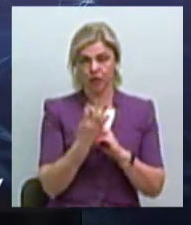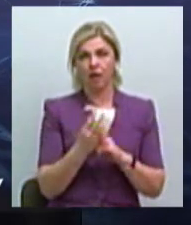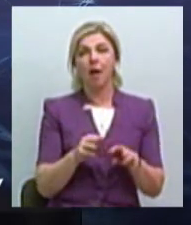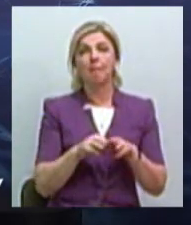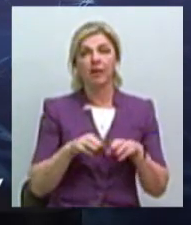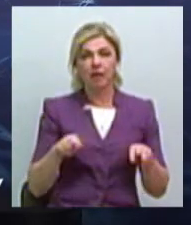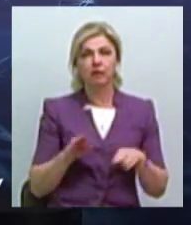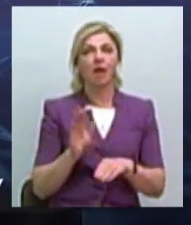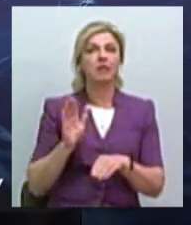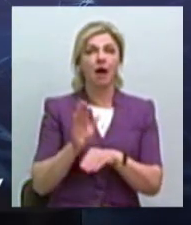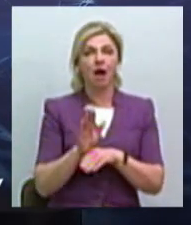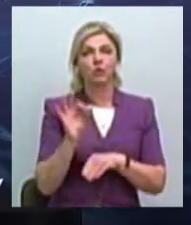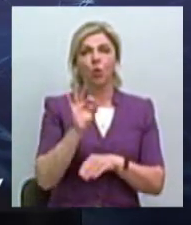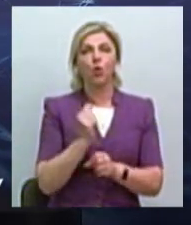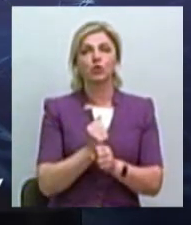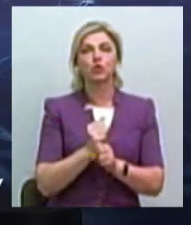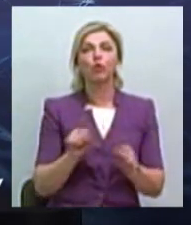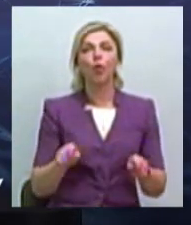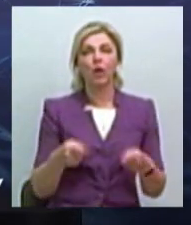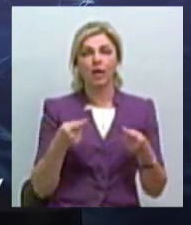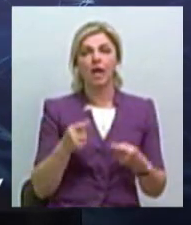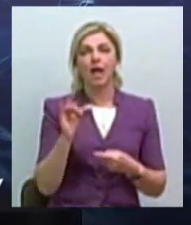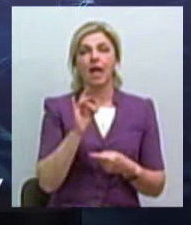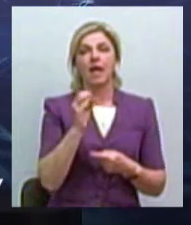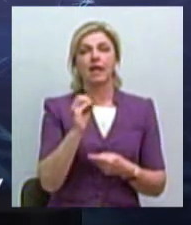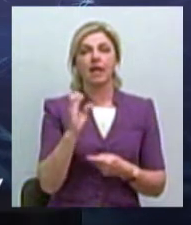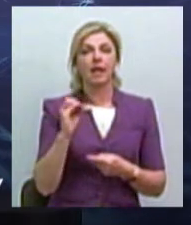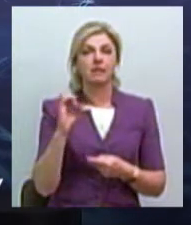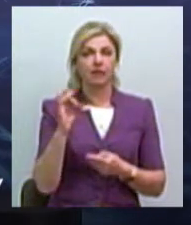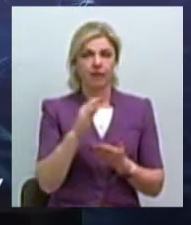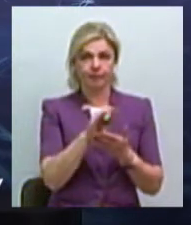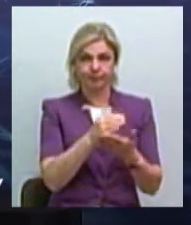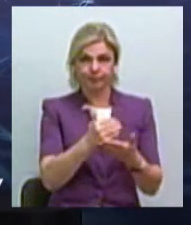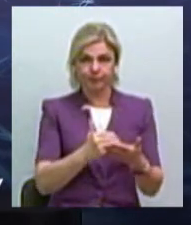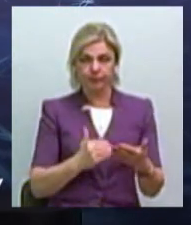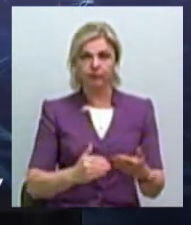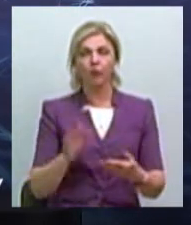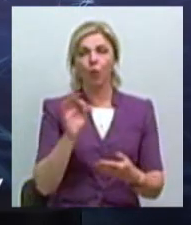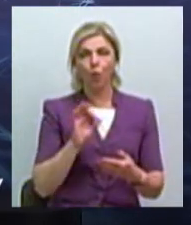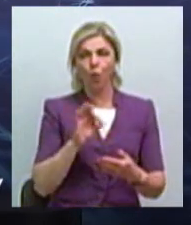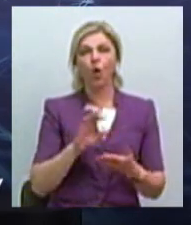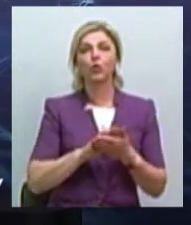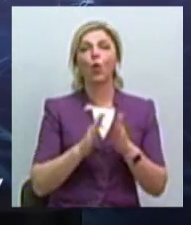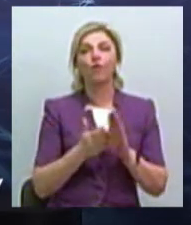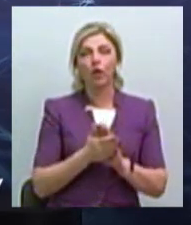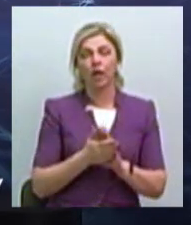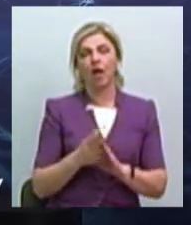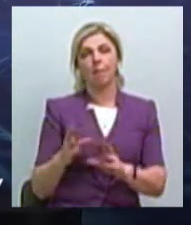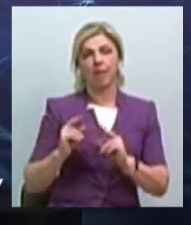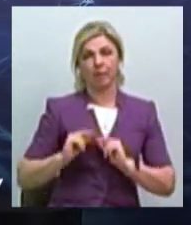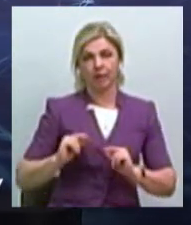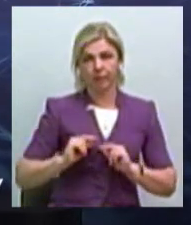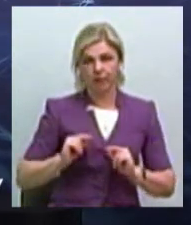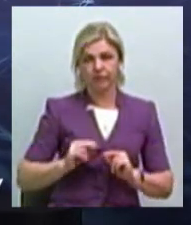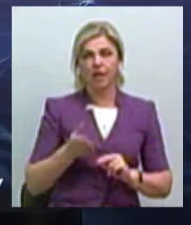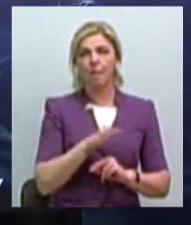наказ про створення реєстру договорів міжмуніципального співробітництва, який на сьогоднішній день знаходиться